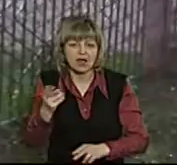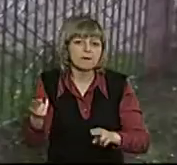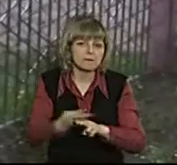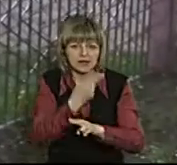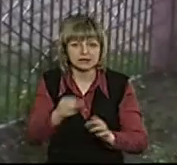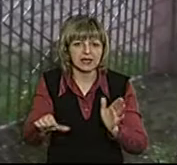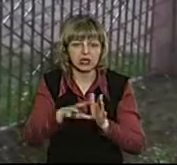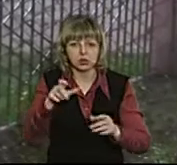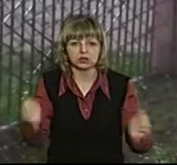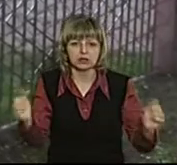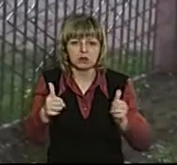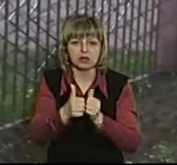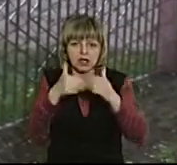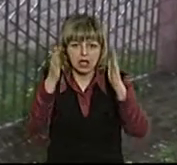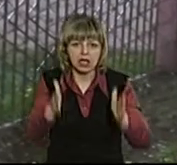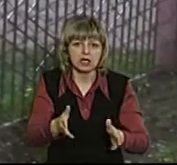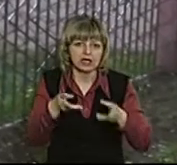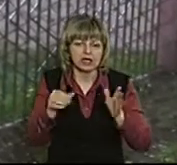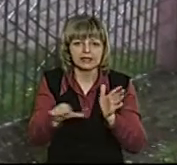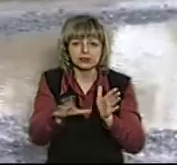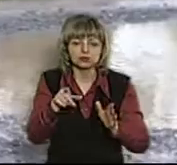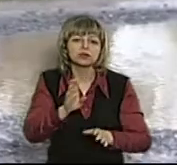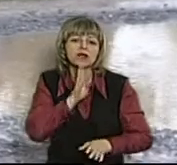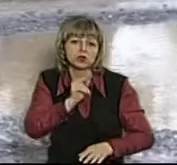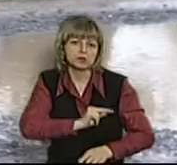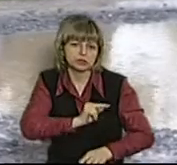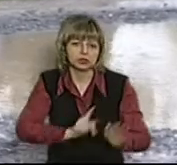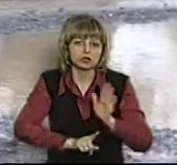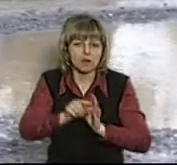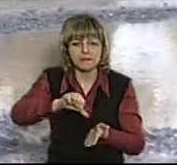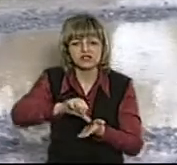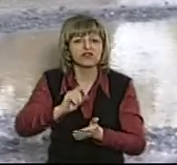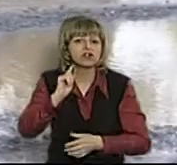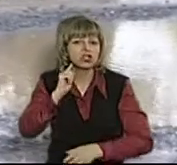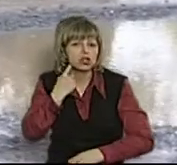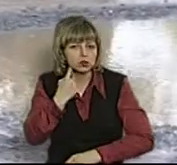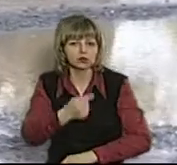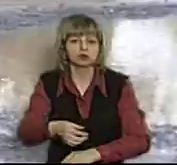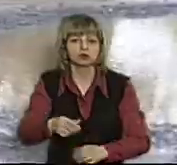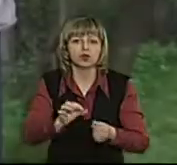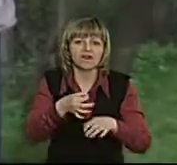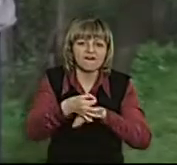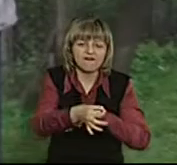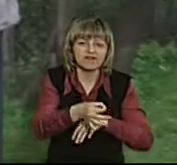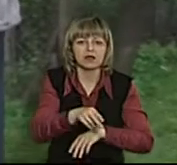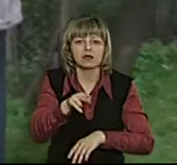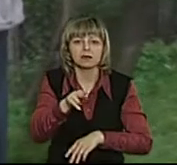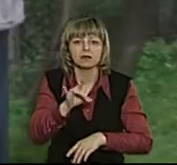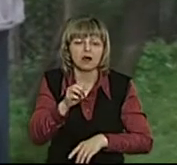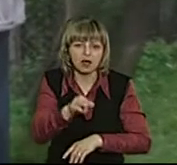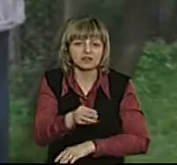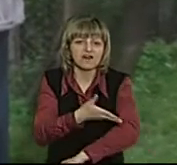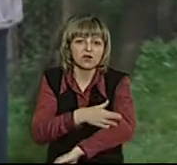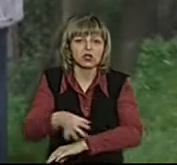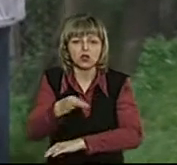Люди зібралися поблизу трансформатора. Тут від ранку працюють представники Луцької філії ПрАТ «Волиньобленерго». Керівник філії